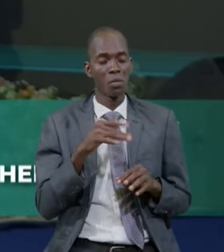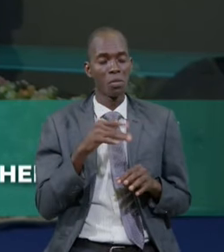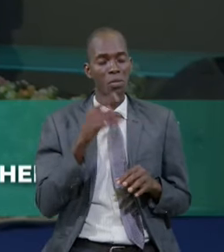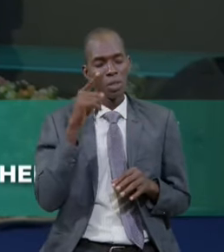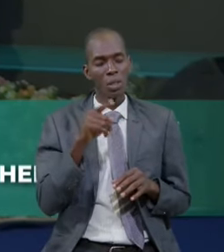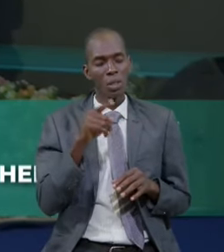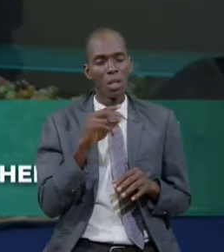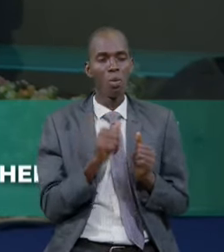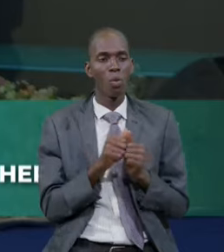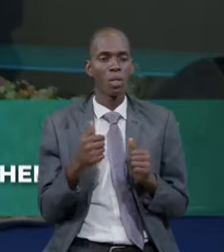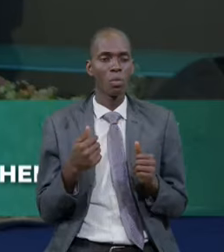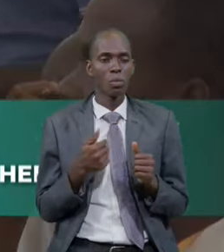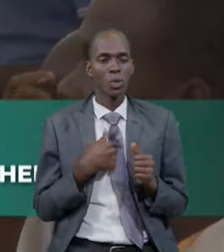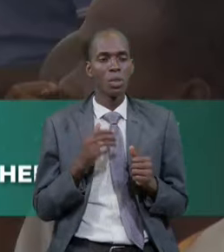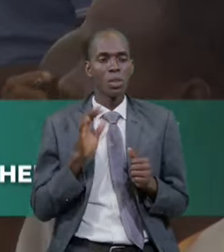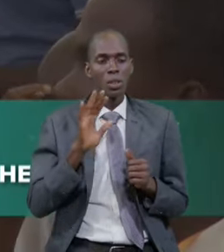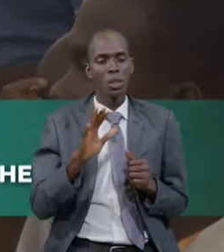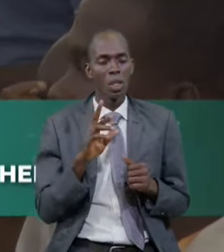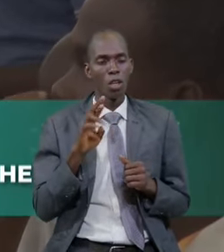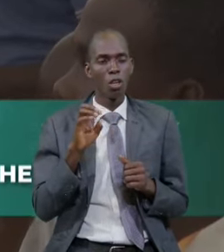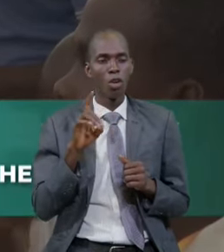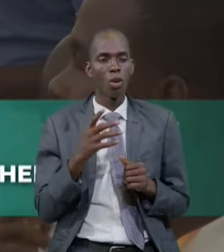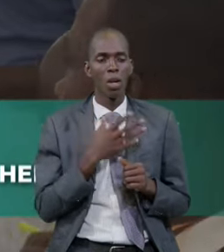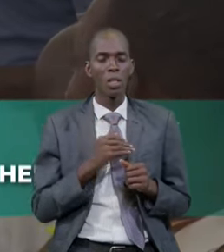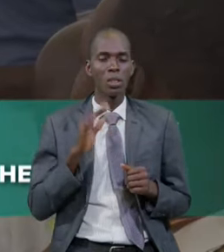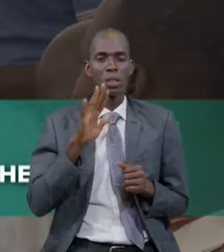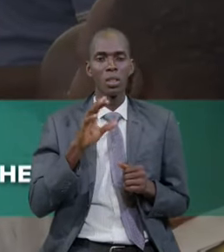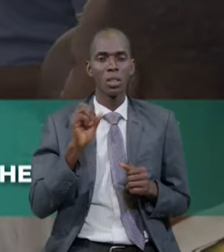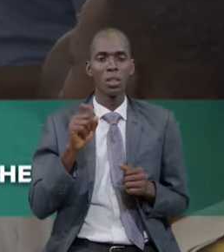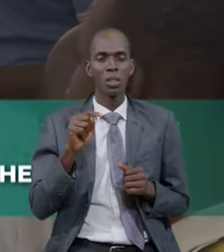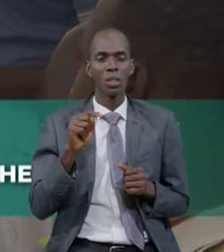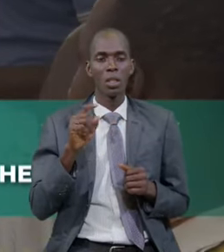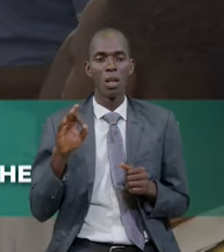rassurent. Verset 5, il dit,